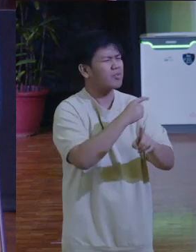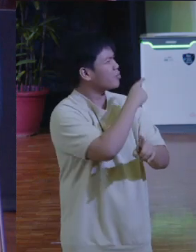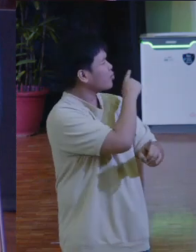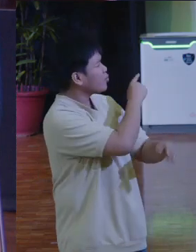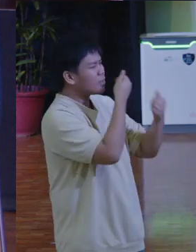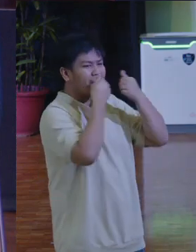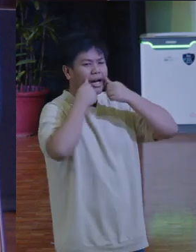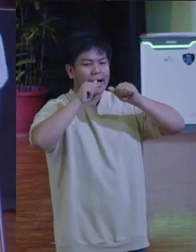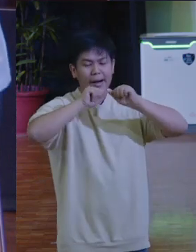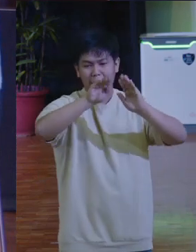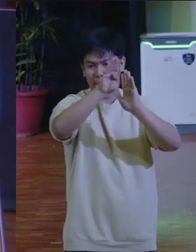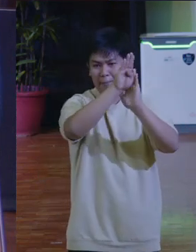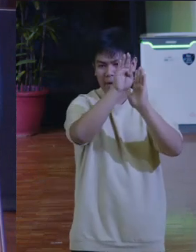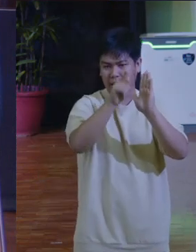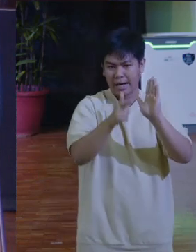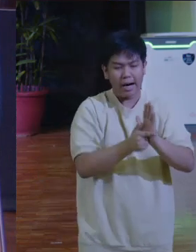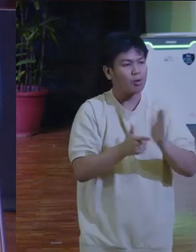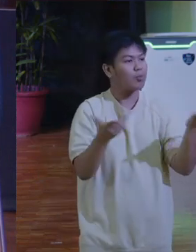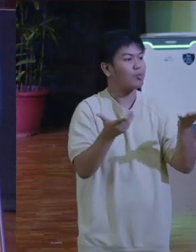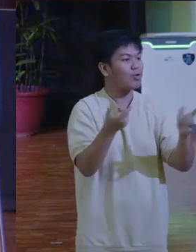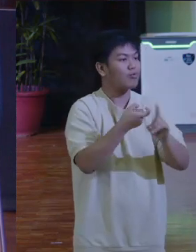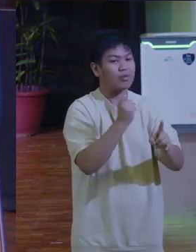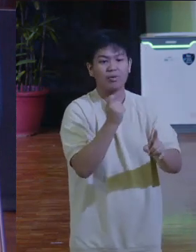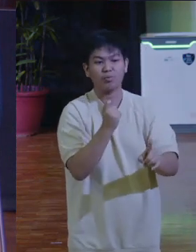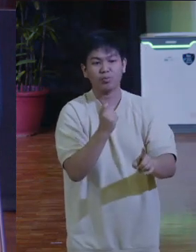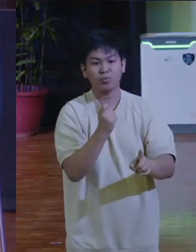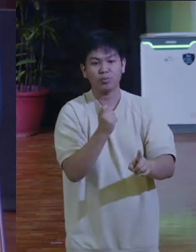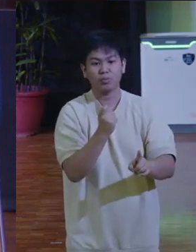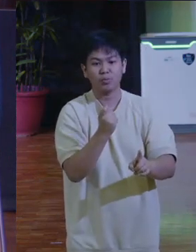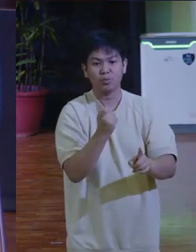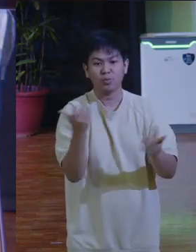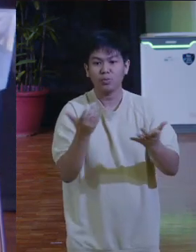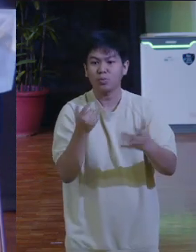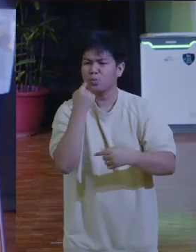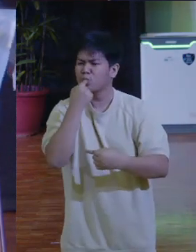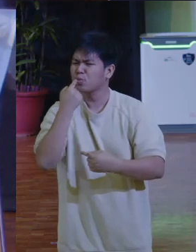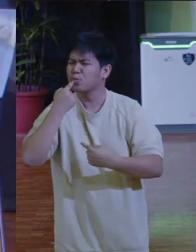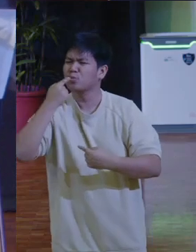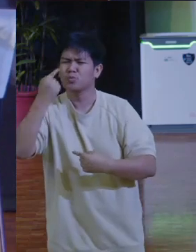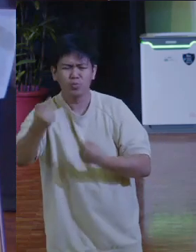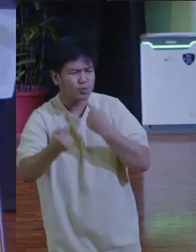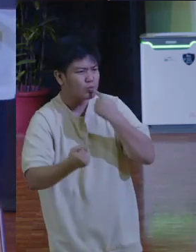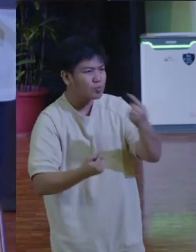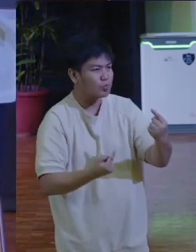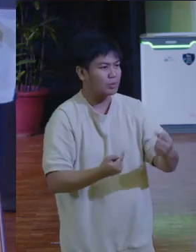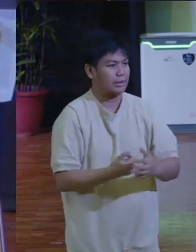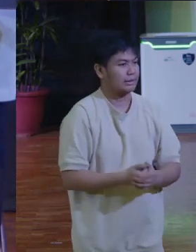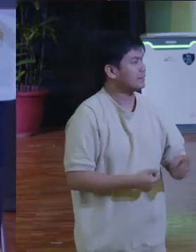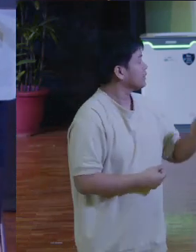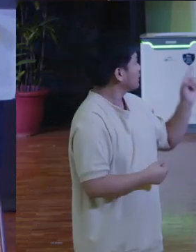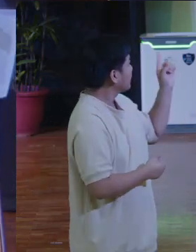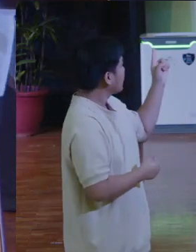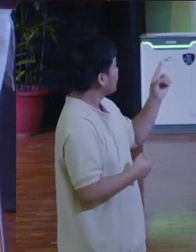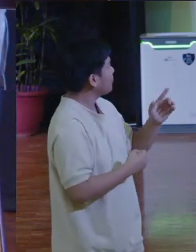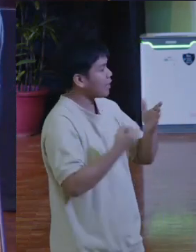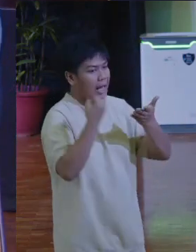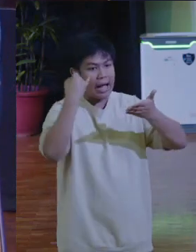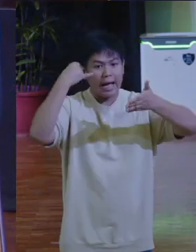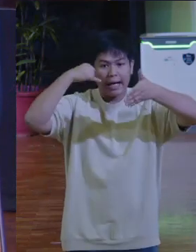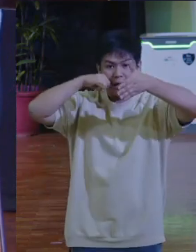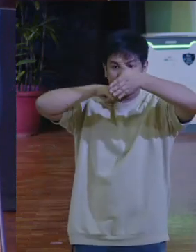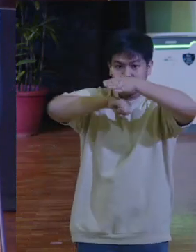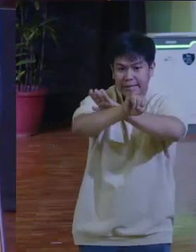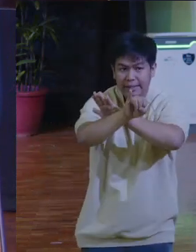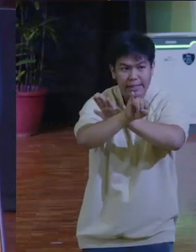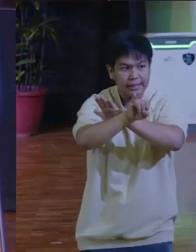ating talatang pag-aaralan. Makikita itong talatang ito sa section ng aklat ni Isaiah na